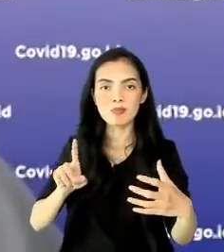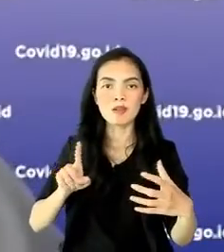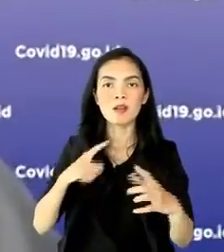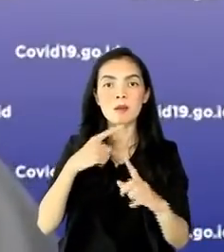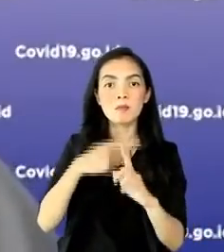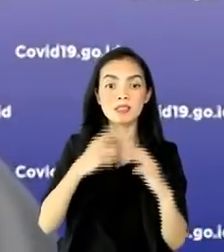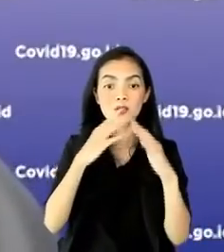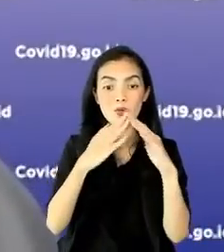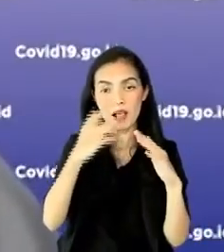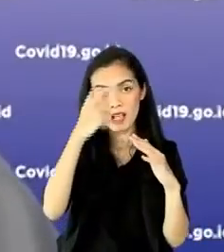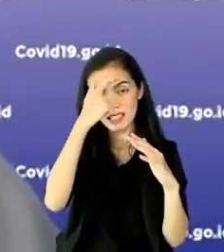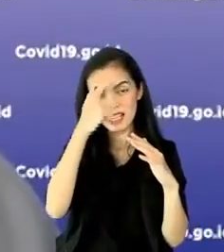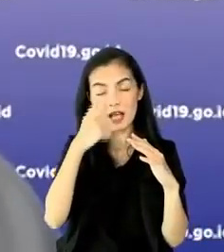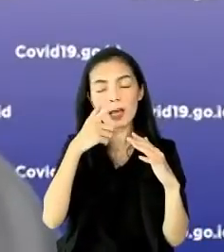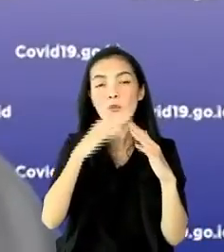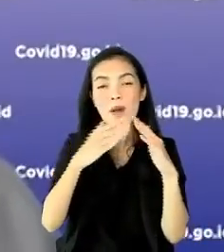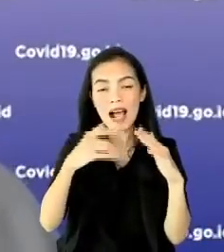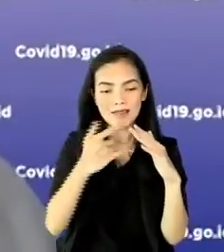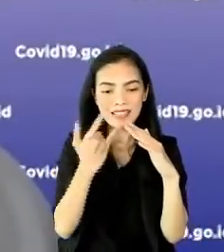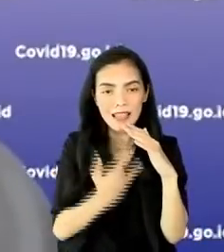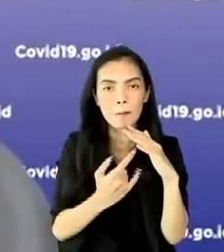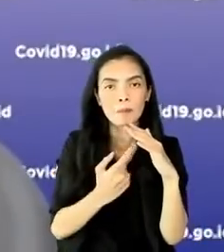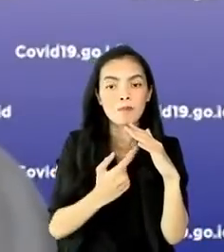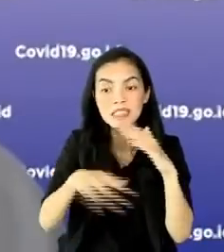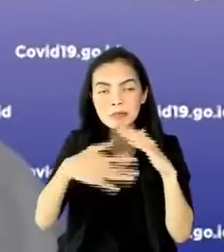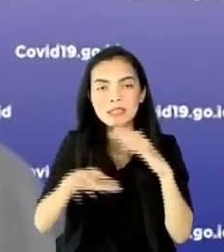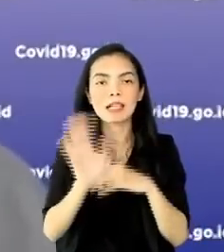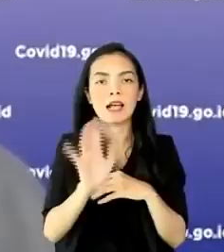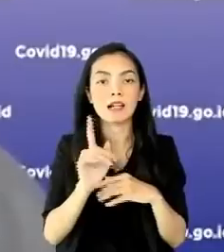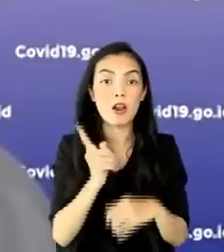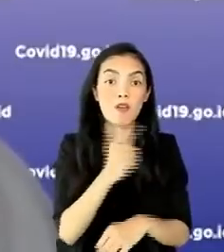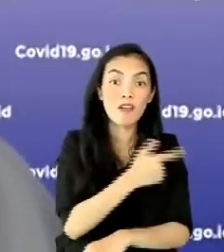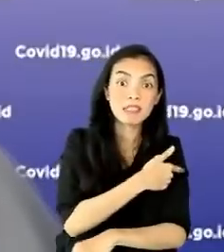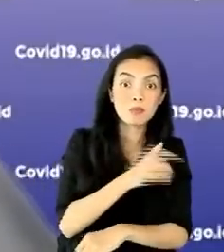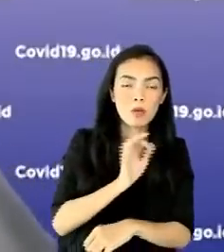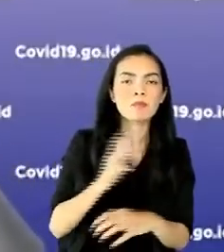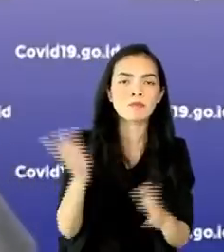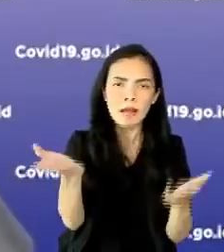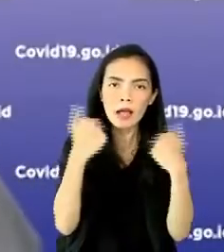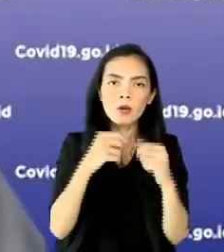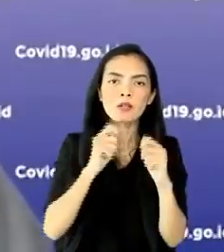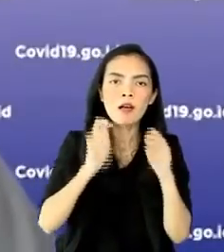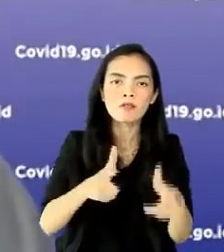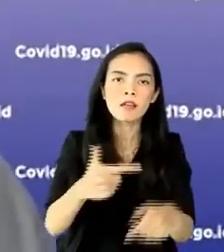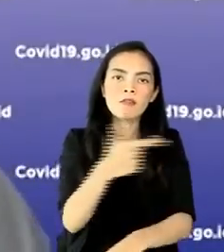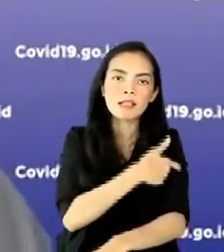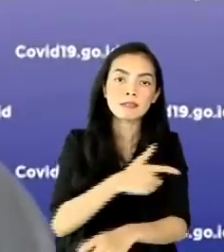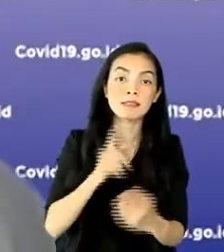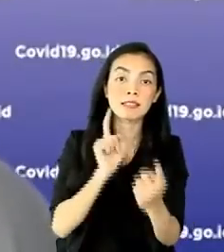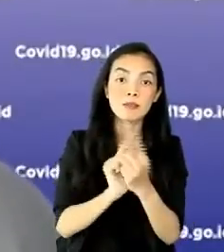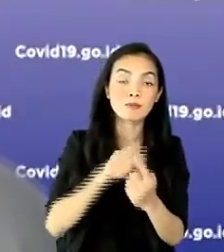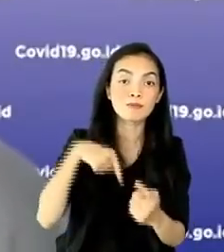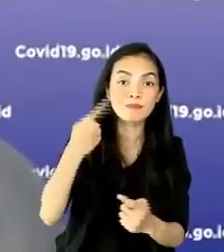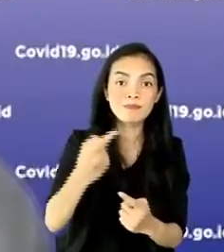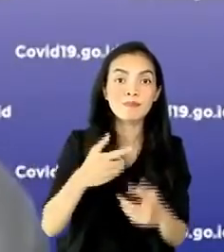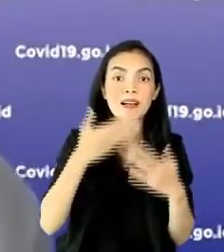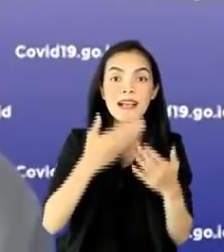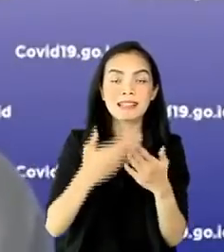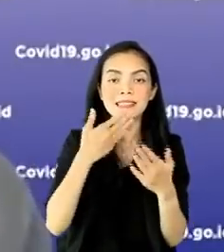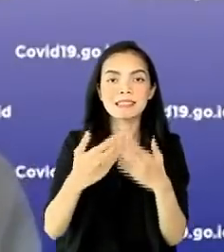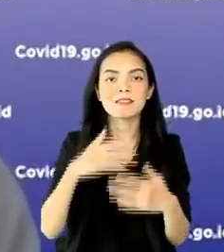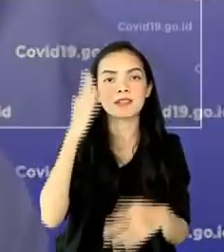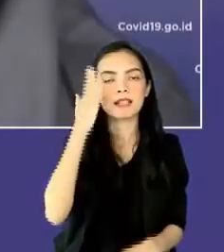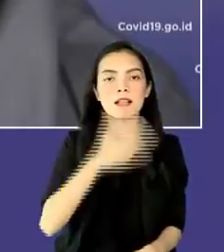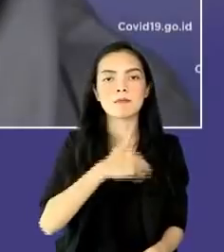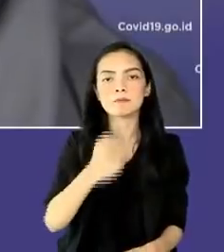Dan tambahannya adalah vaksinasi. Yang belum vaksin, ayo daftar, ayo vaksinasi. Terima kasih banyak, sampai ketemu lagi tentunya. Wassalamualaikum